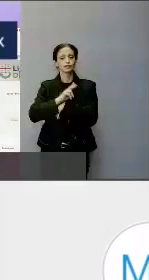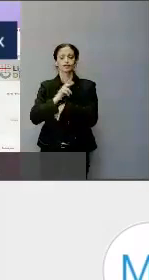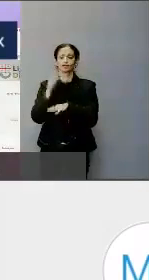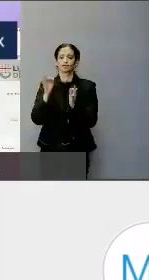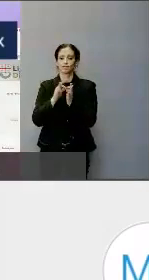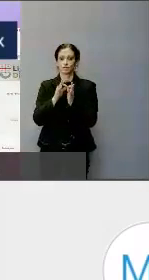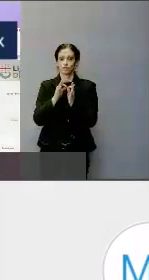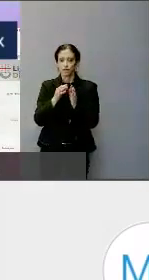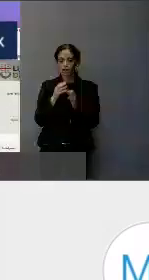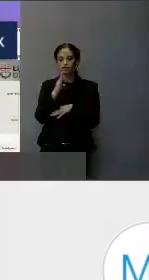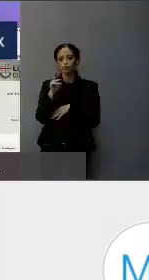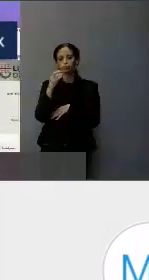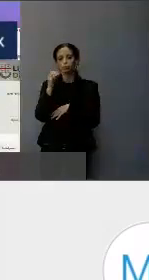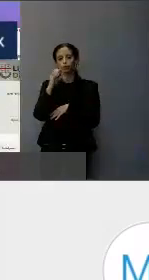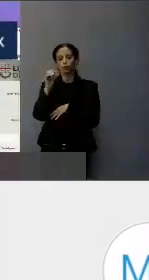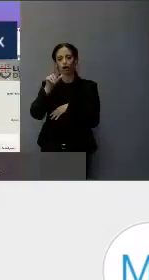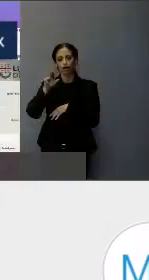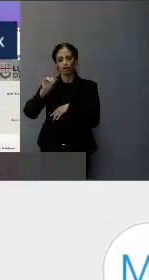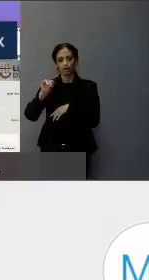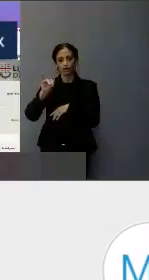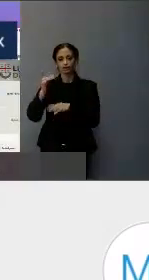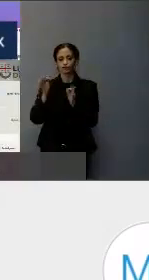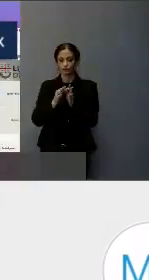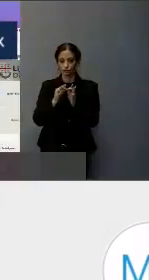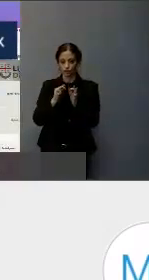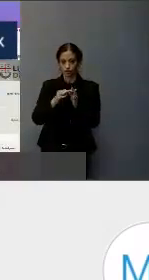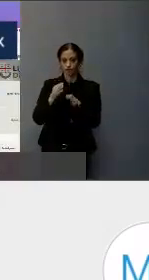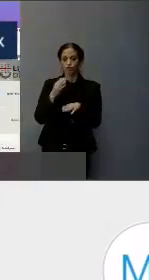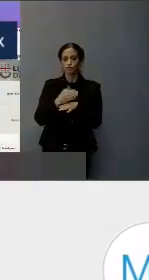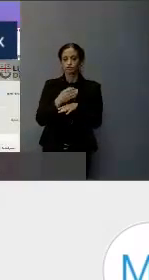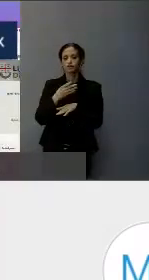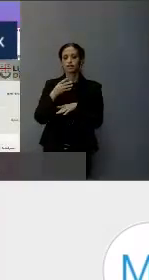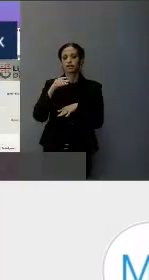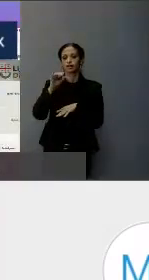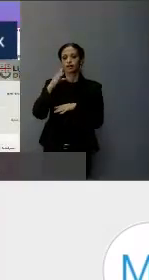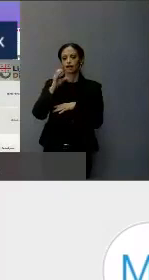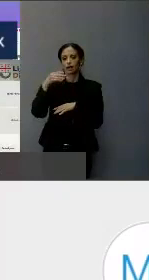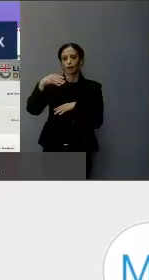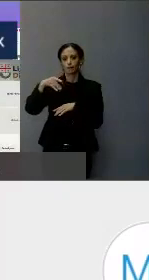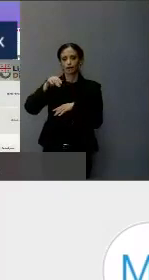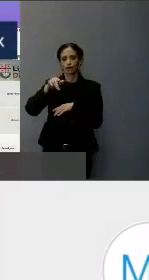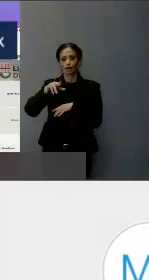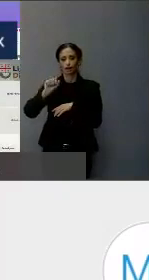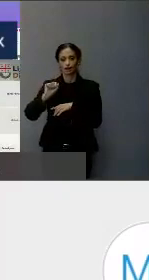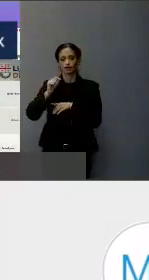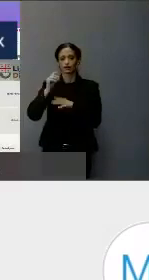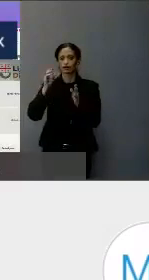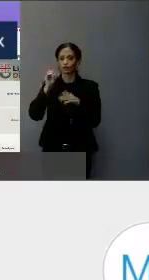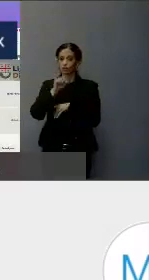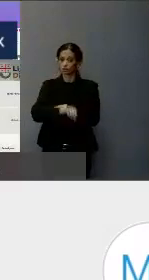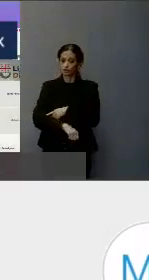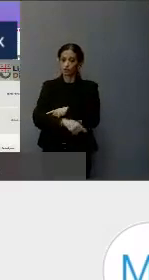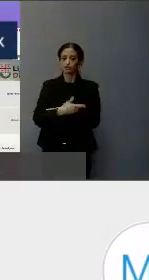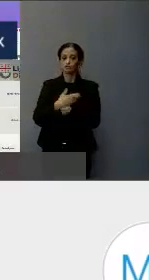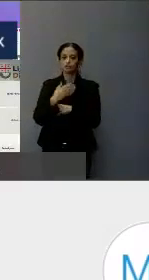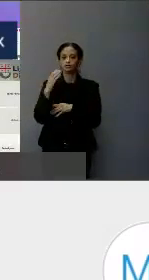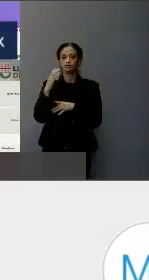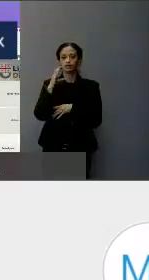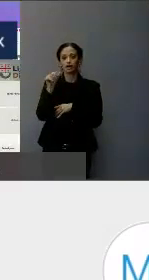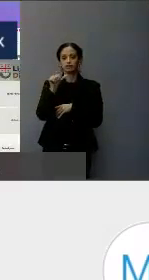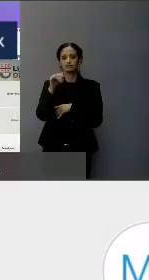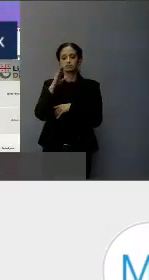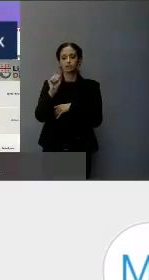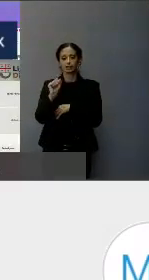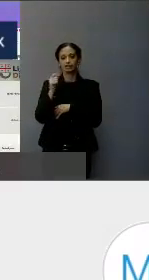consigliera bruccoleri favorevole consigliere campanella contrario consigliere cassiba